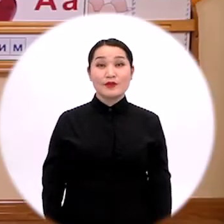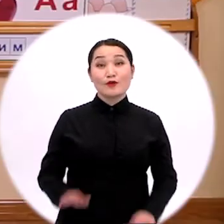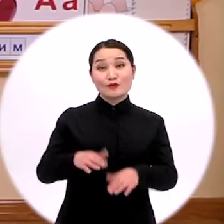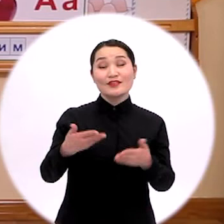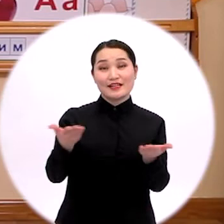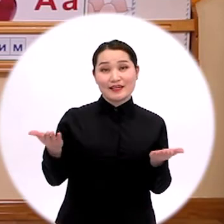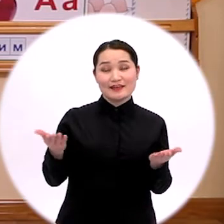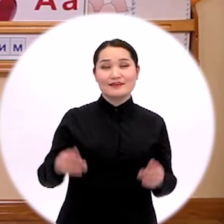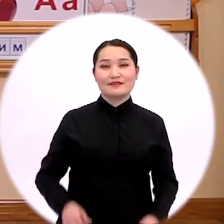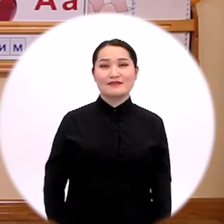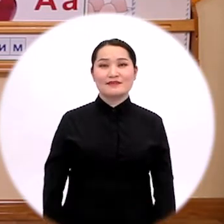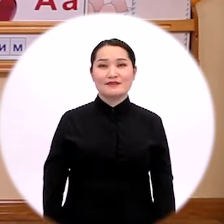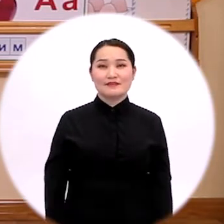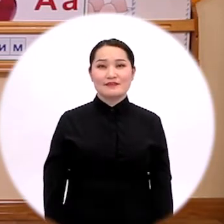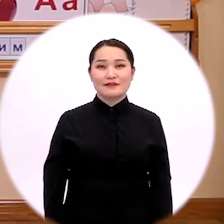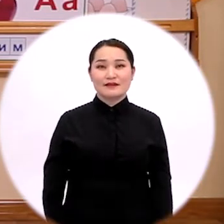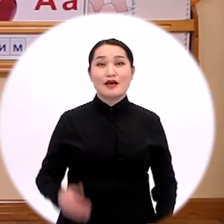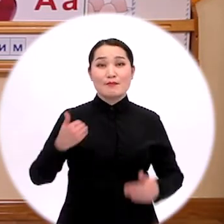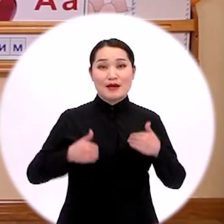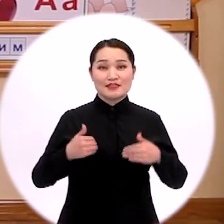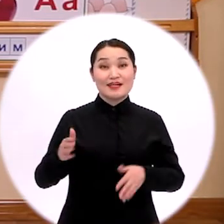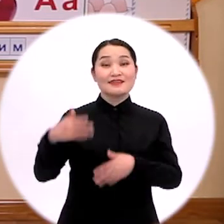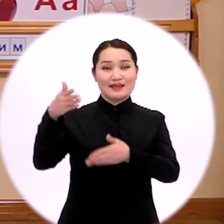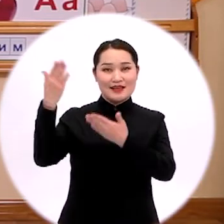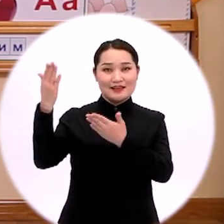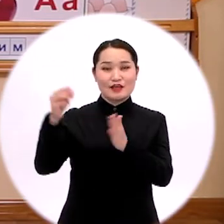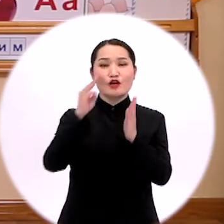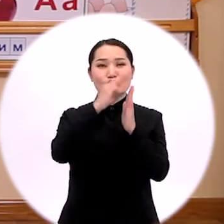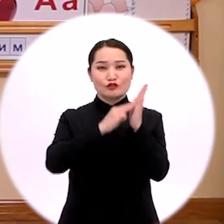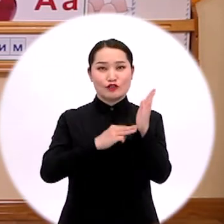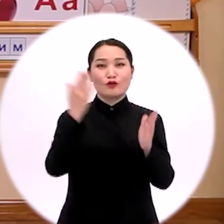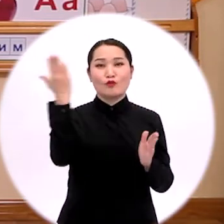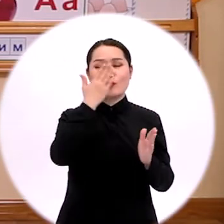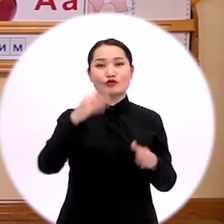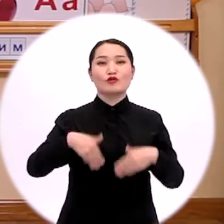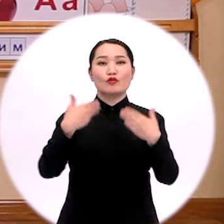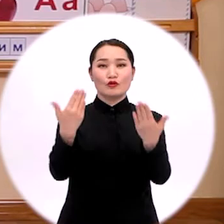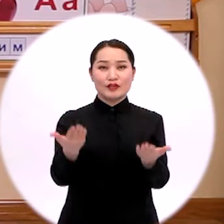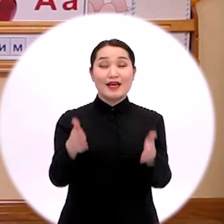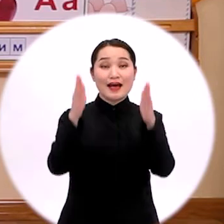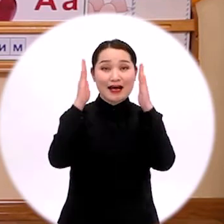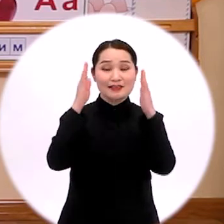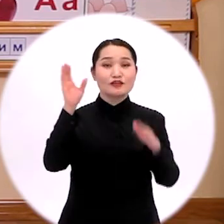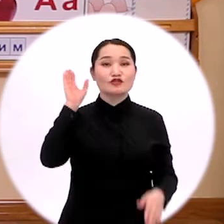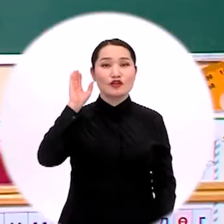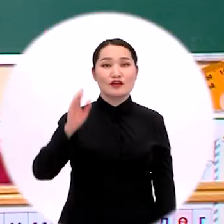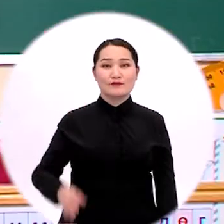Хөгтөөд багш нь та нартаа багшаа дээдлэе гэдэг сайхан шүлгийг уншиж өгье. Анхааралтай сонсоорой.